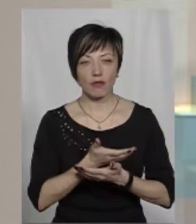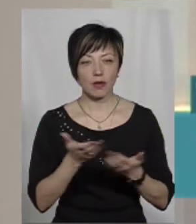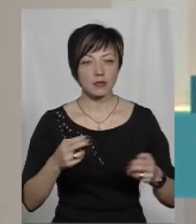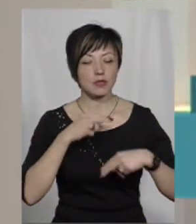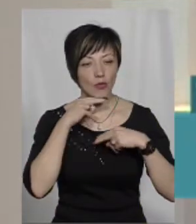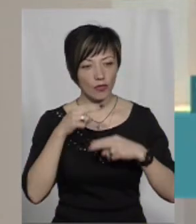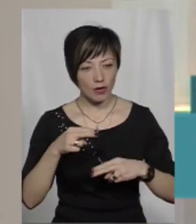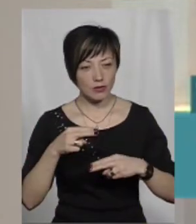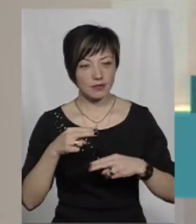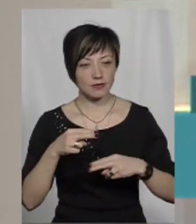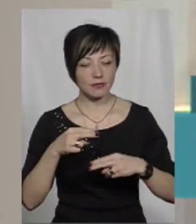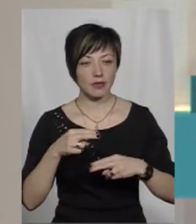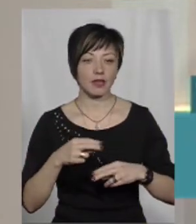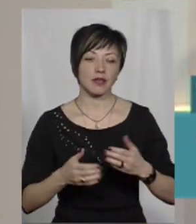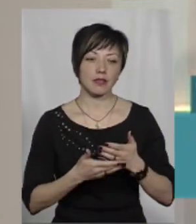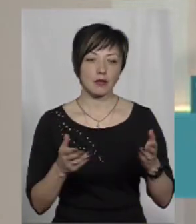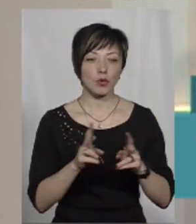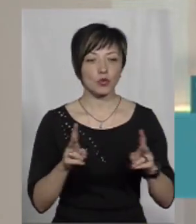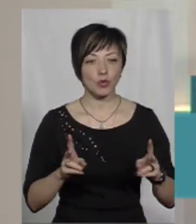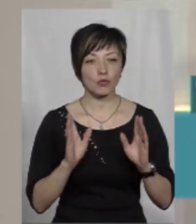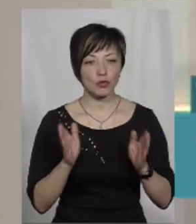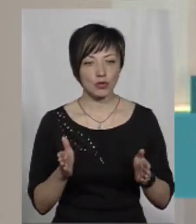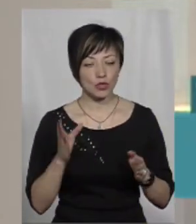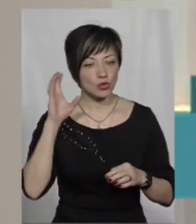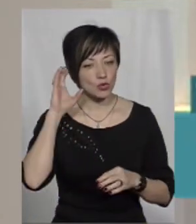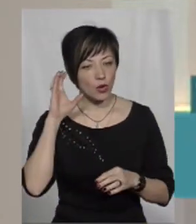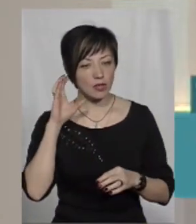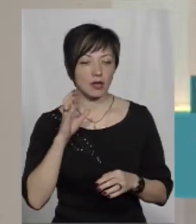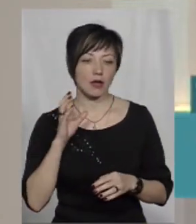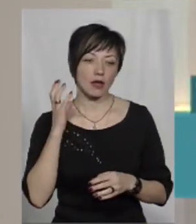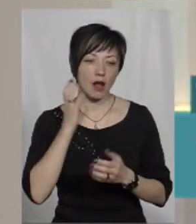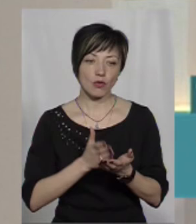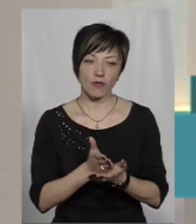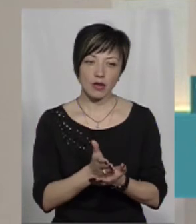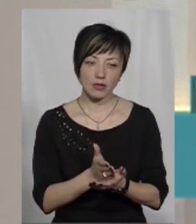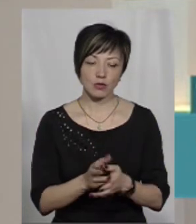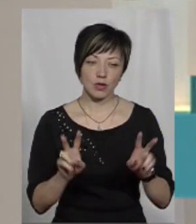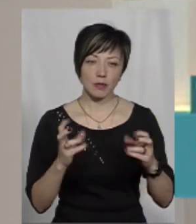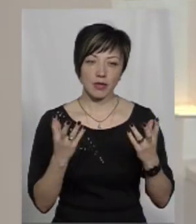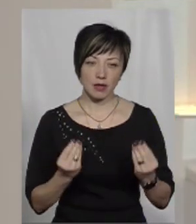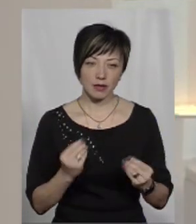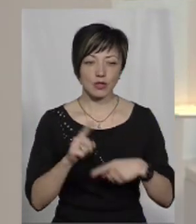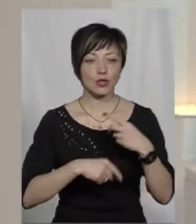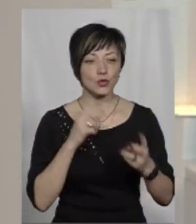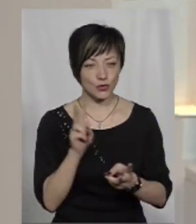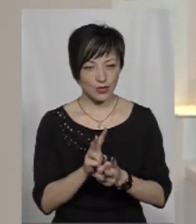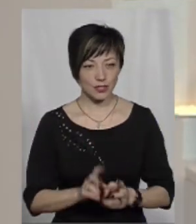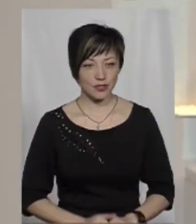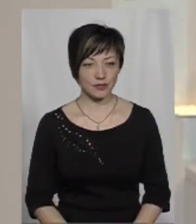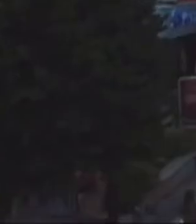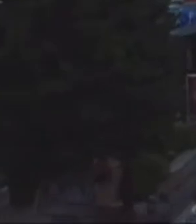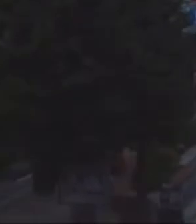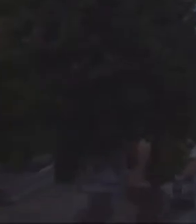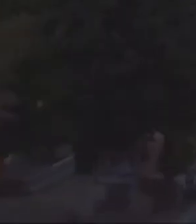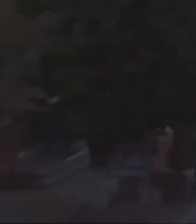Дякую глядачам. Дякую. Дякую тим, хто буде слухати радіоверсію «Теми дня». До побачення.